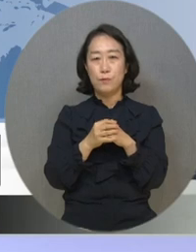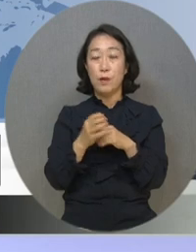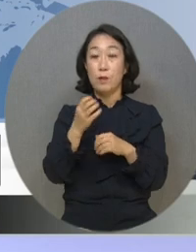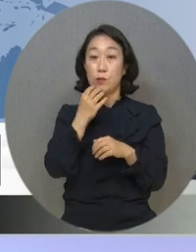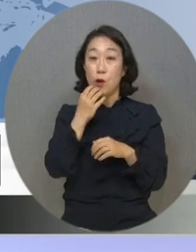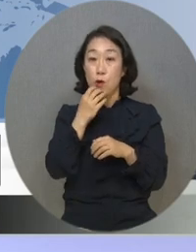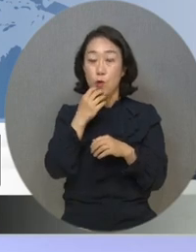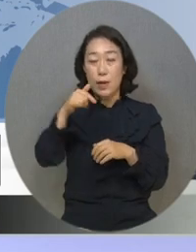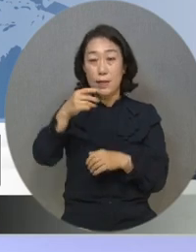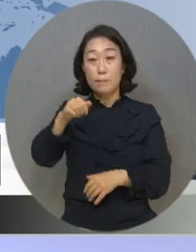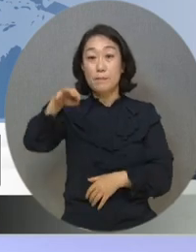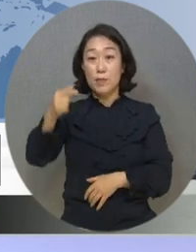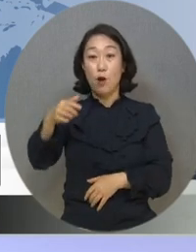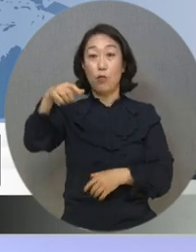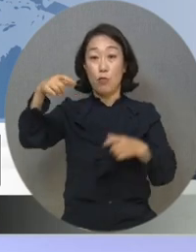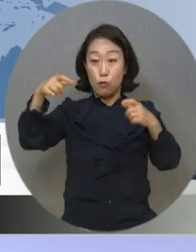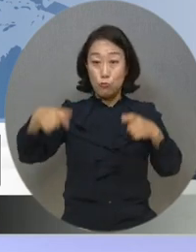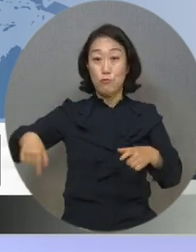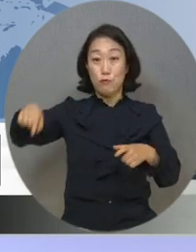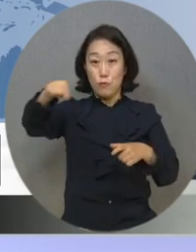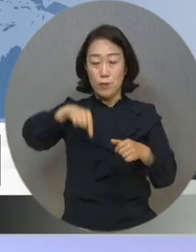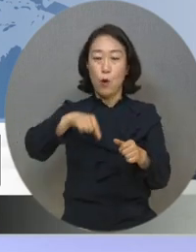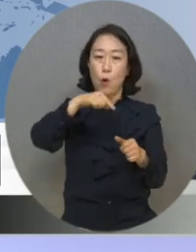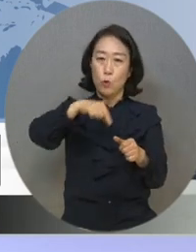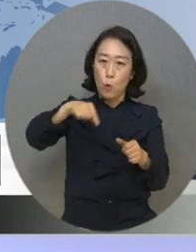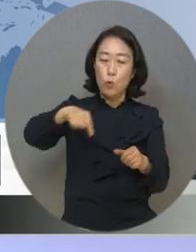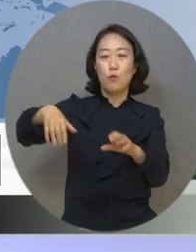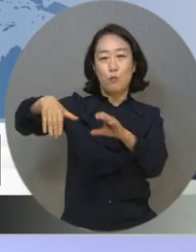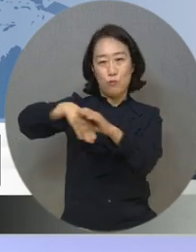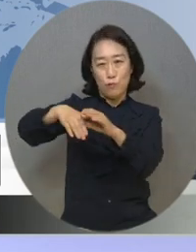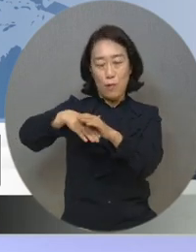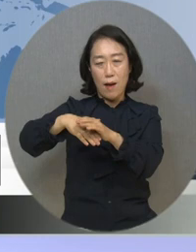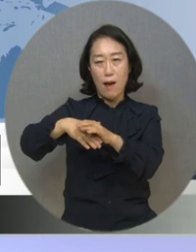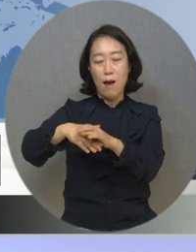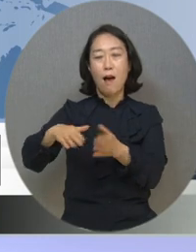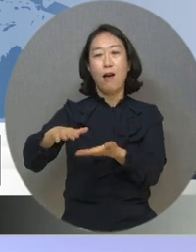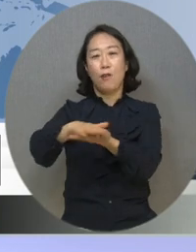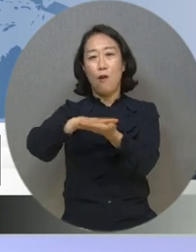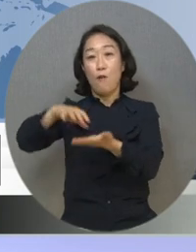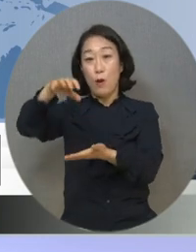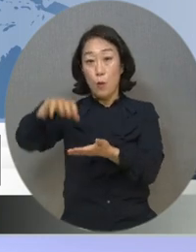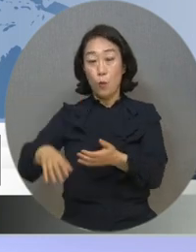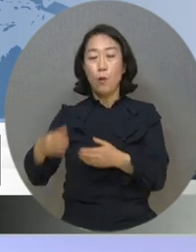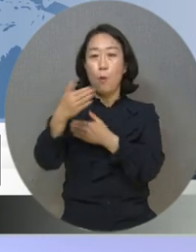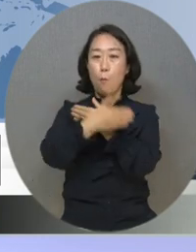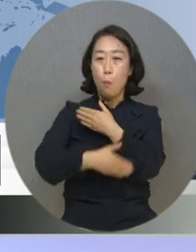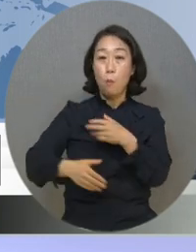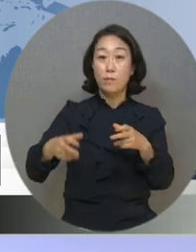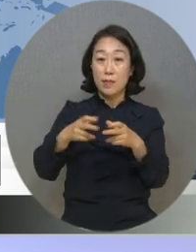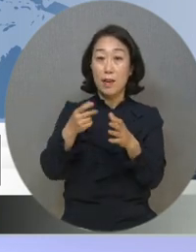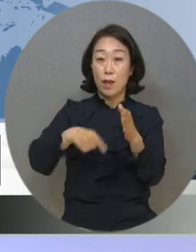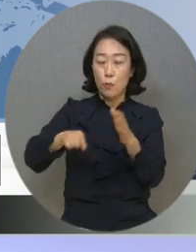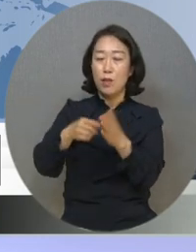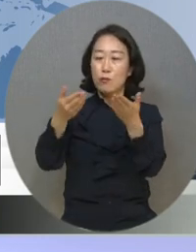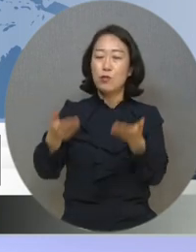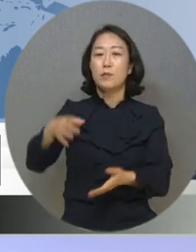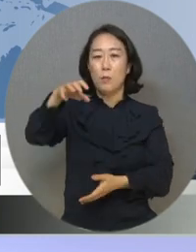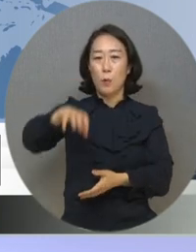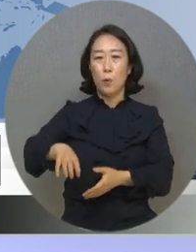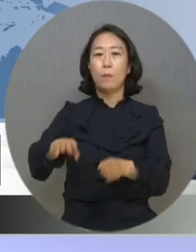서울 금천구, 이 도심 속의 교육과 문화, 여가를 즐길 수 있는 지체장애인을 위한 쉼터가 문을